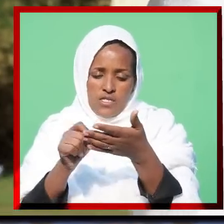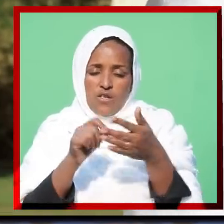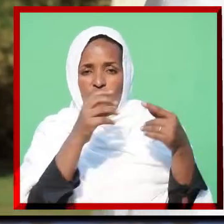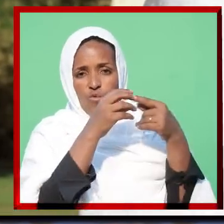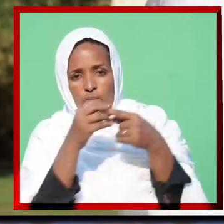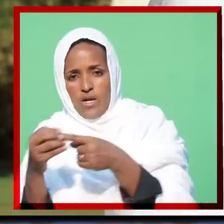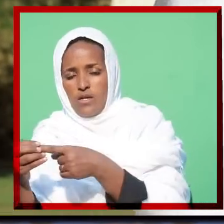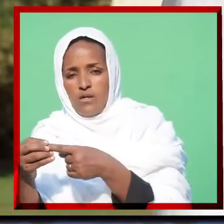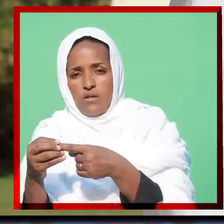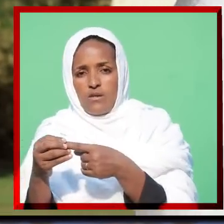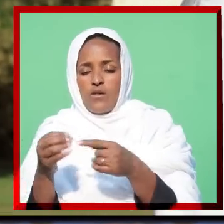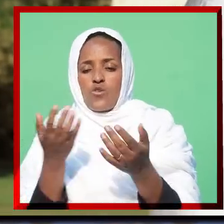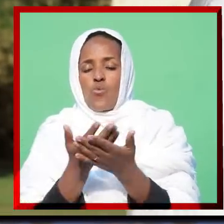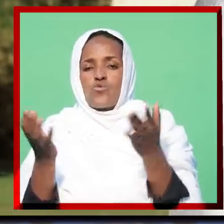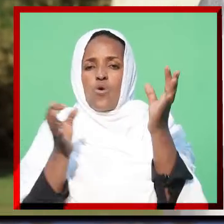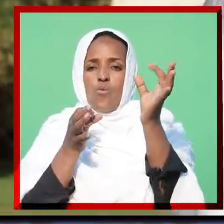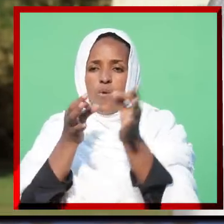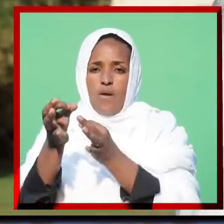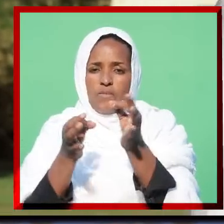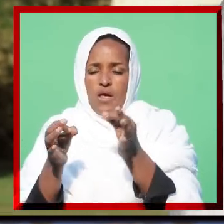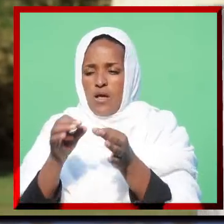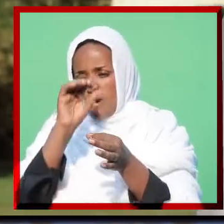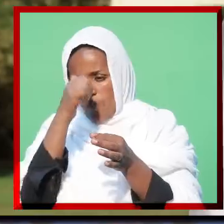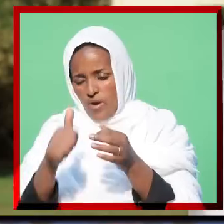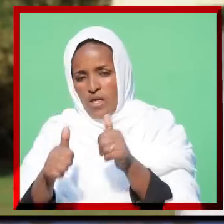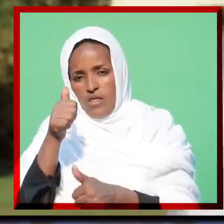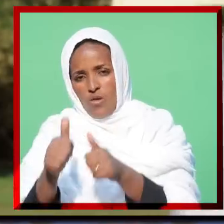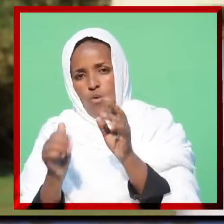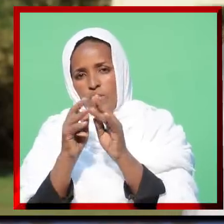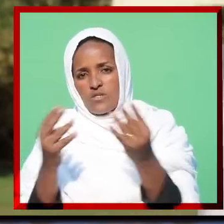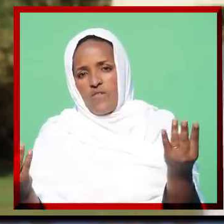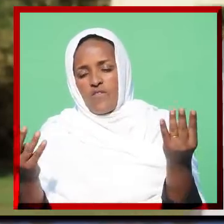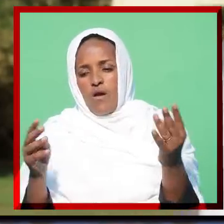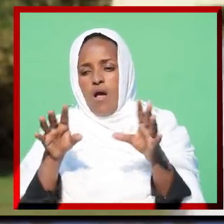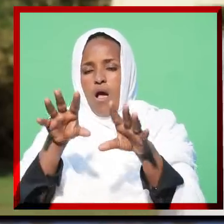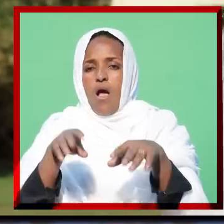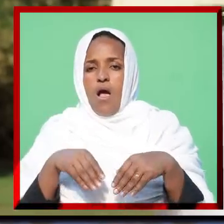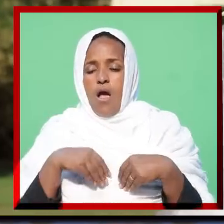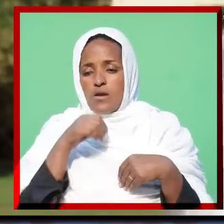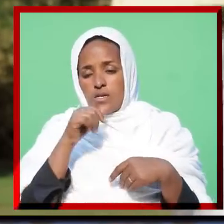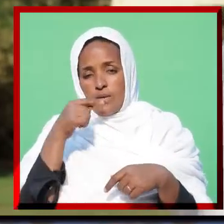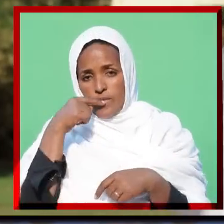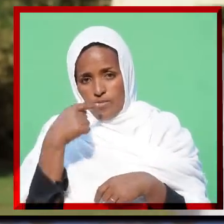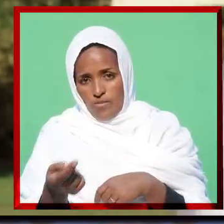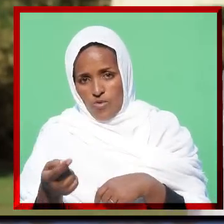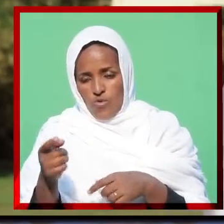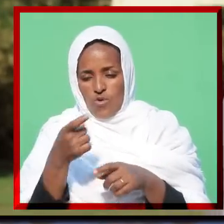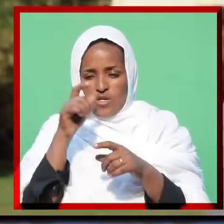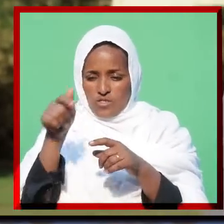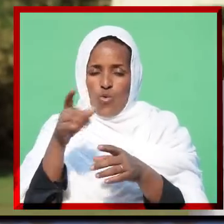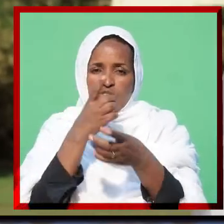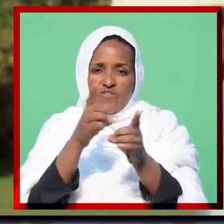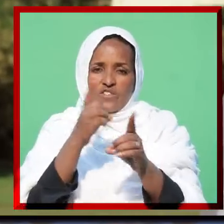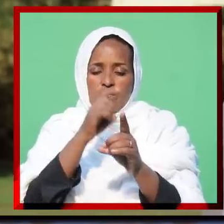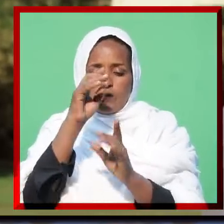በቀር የጉዳዩ ማብራሪያ ከየትኛው መጽሐፍ አንቀበልም የሚሉ ከሆነ እዚያው